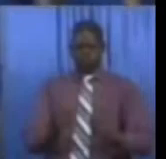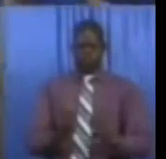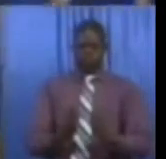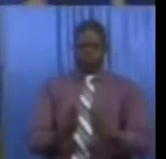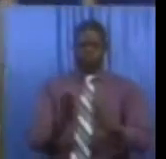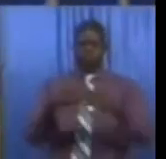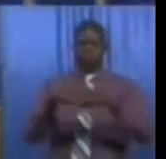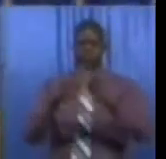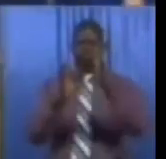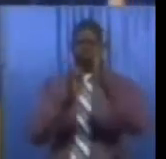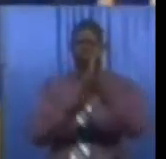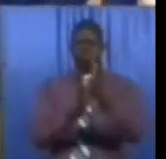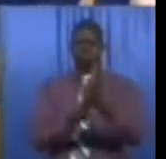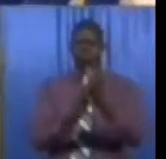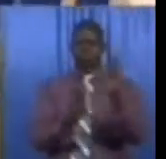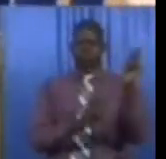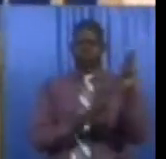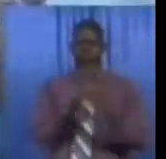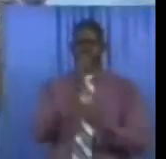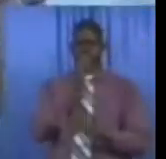les écoles publiques et privées.